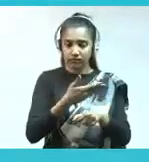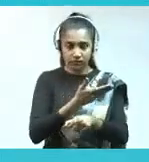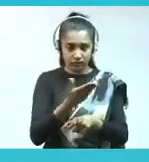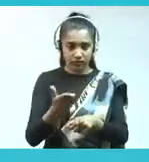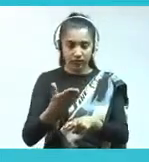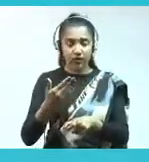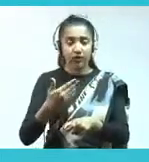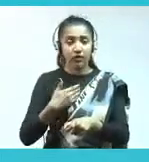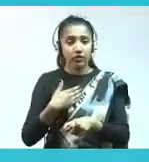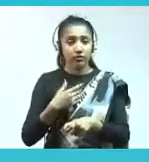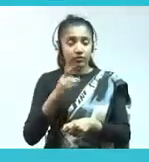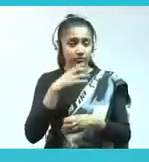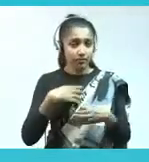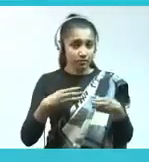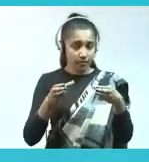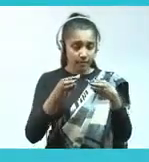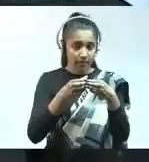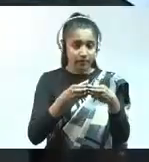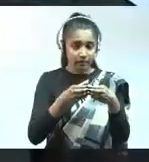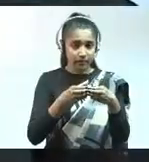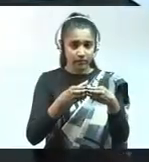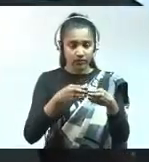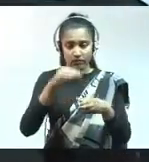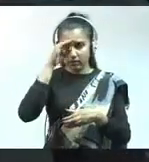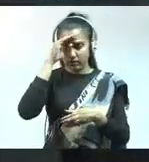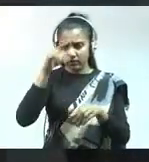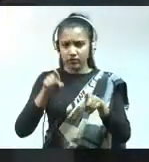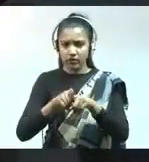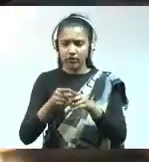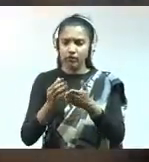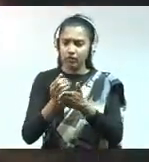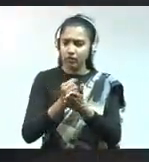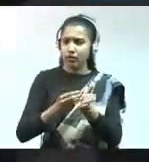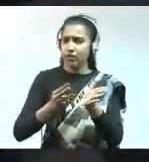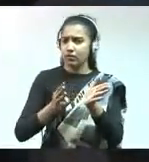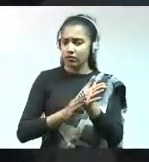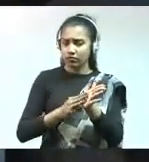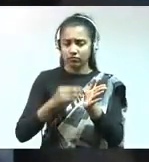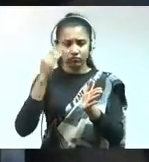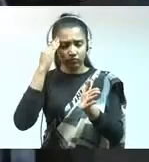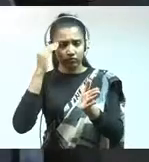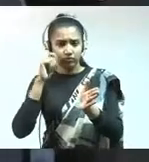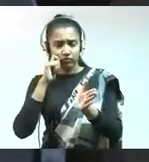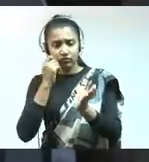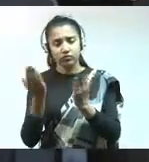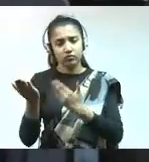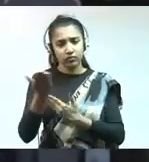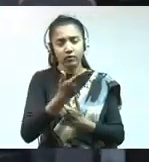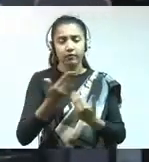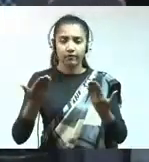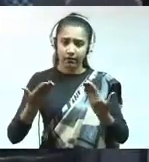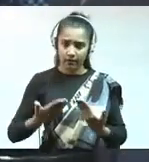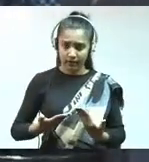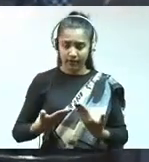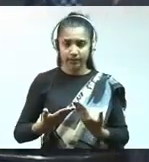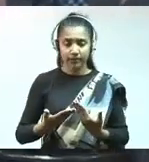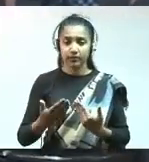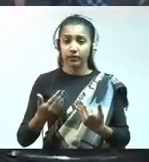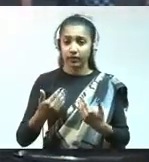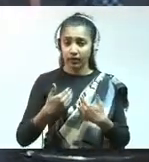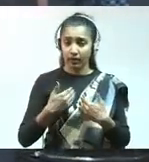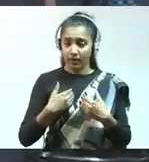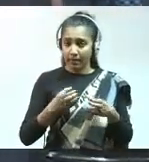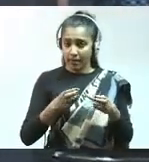පක්ෂයේ නායකත්වය ඇතුළු සියලු සාමාජික සාමාජිකාවන්ගෙන් අවසරයි. පක්ෂයේ